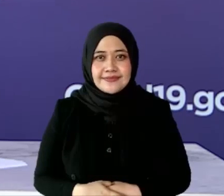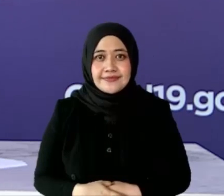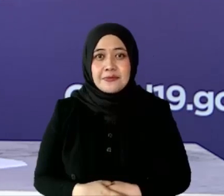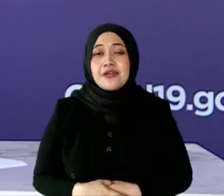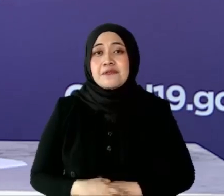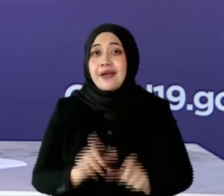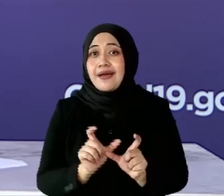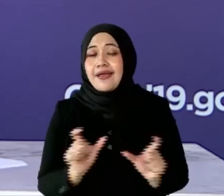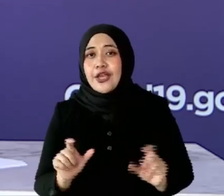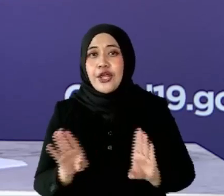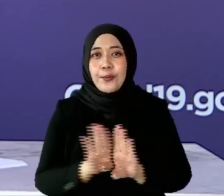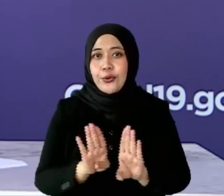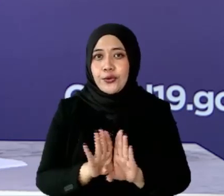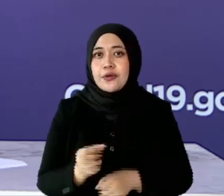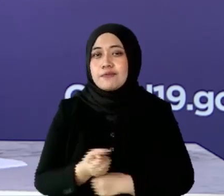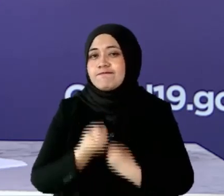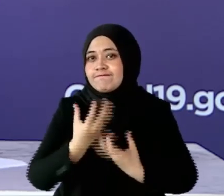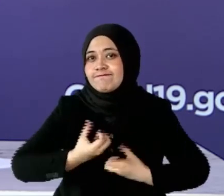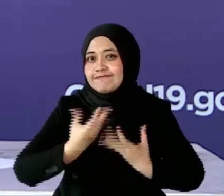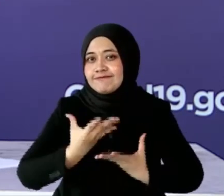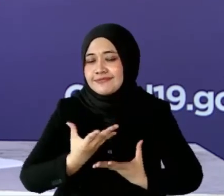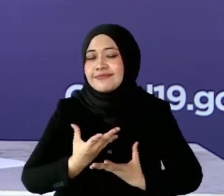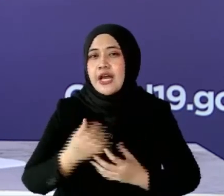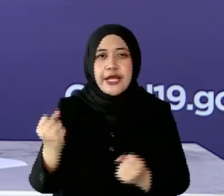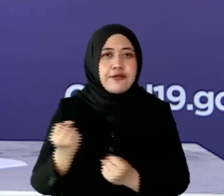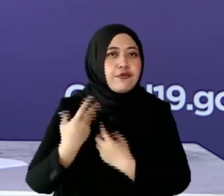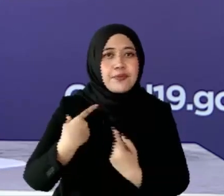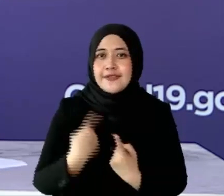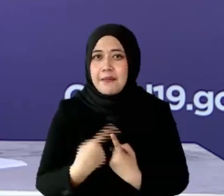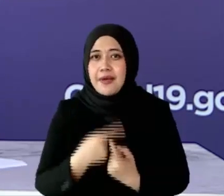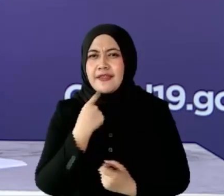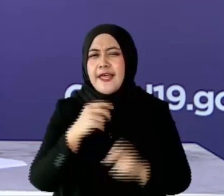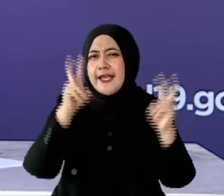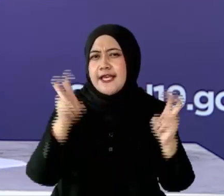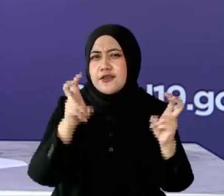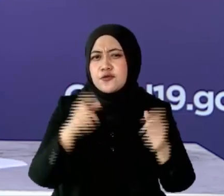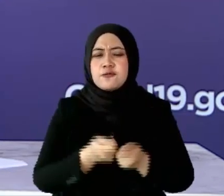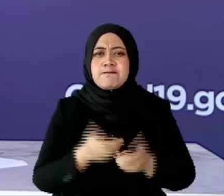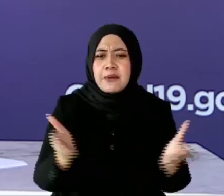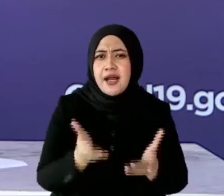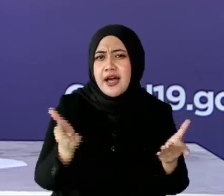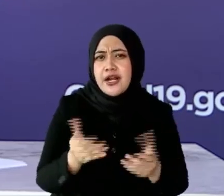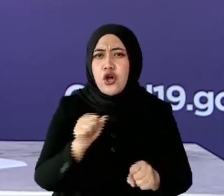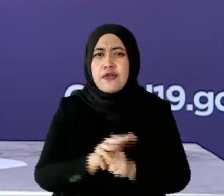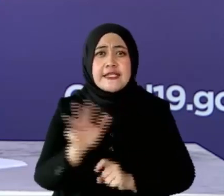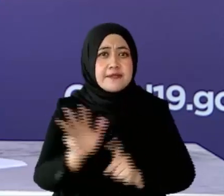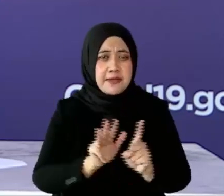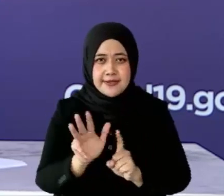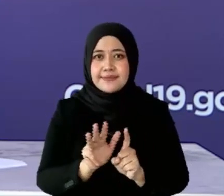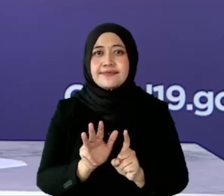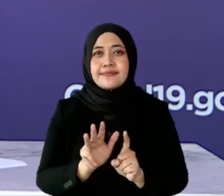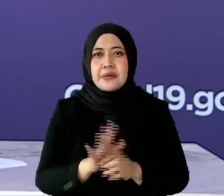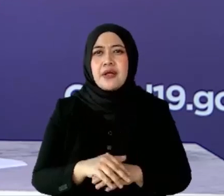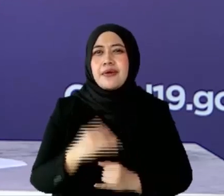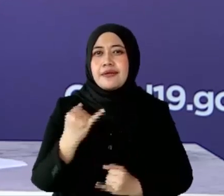Sebagai penutup, saya akan menyampaikan beberapa informasi tambahan terkait isu penanganan COVID-19 dalam